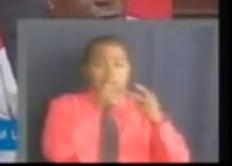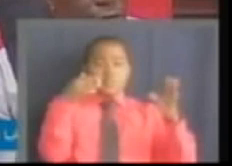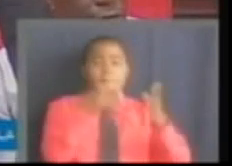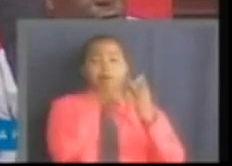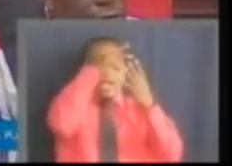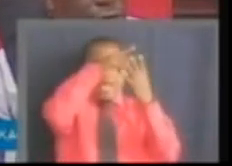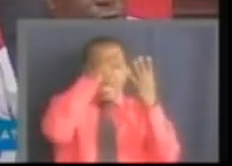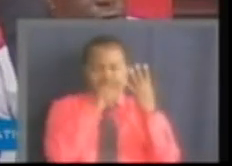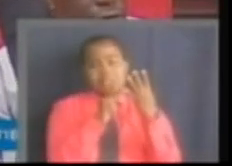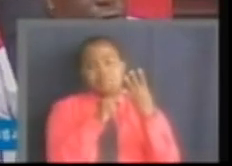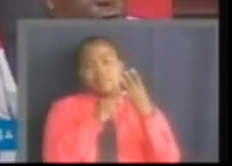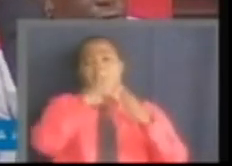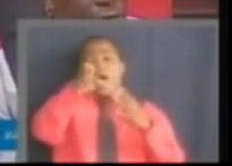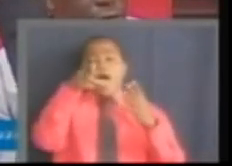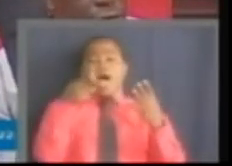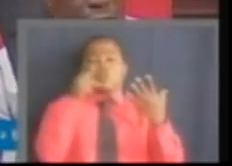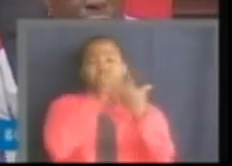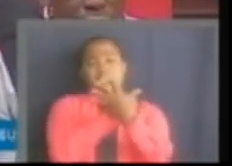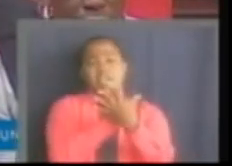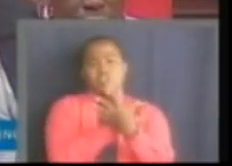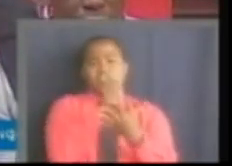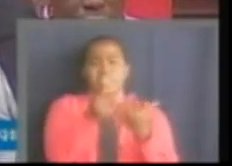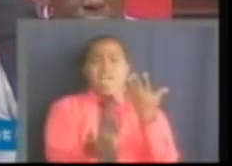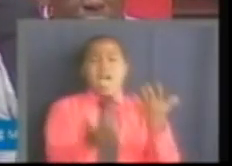sura tano. Hili neno angalau hili